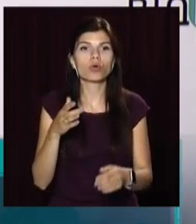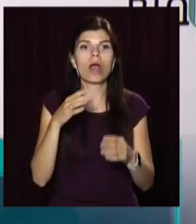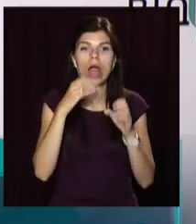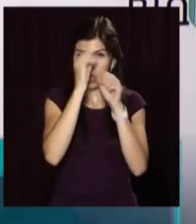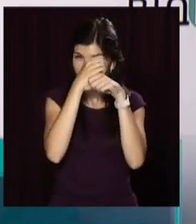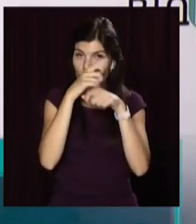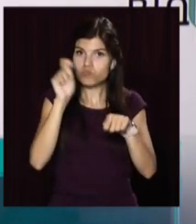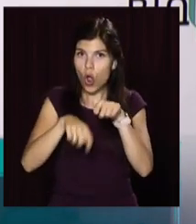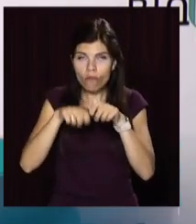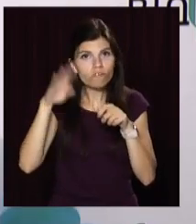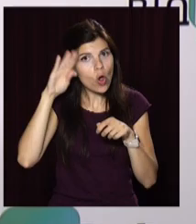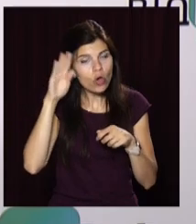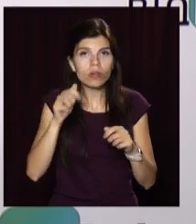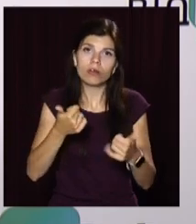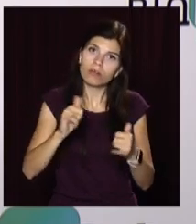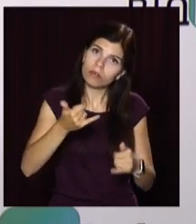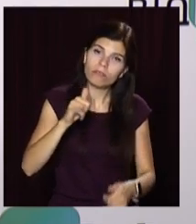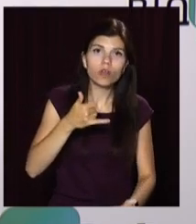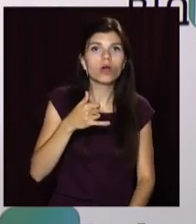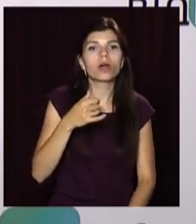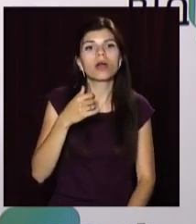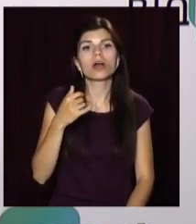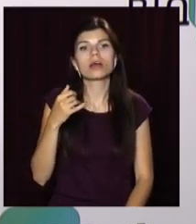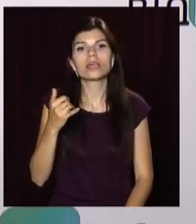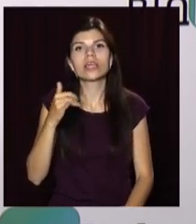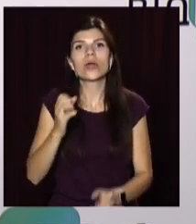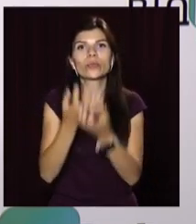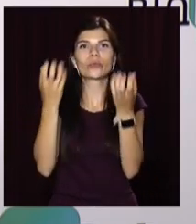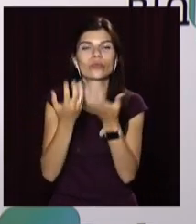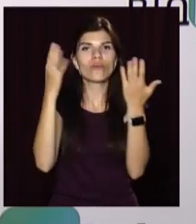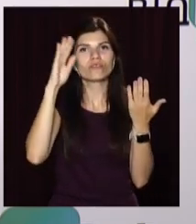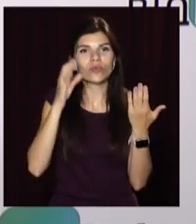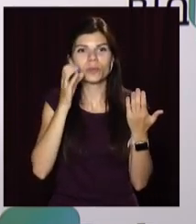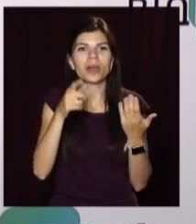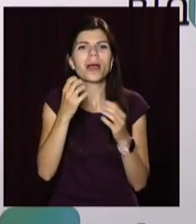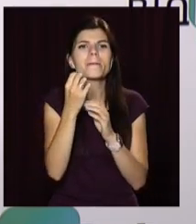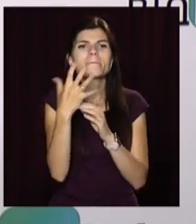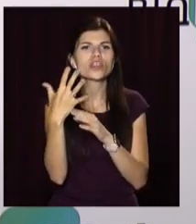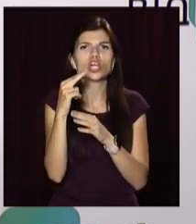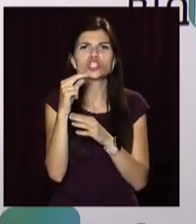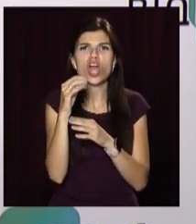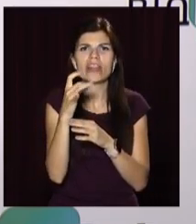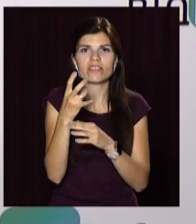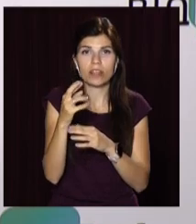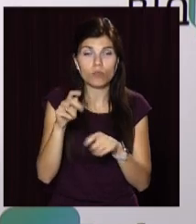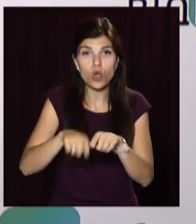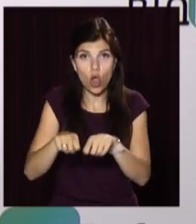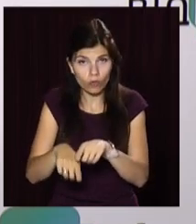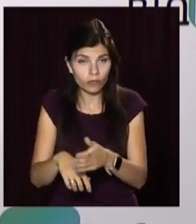лабораторні дослідження води водоймища і води питної з питних фонтанчиків 15 червня. І зараз,